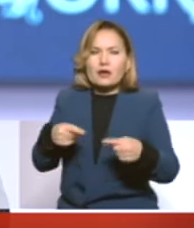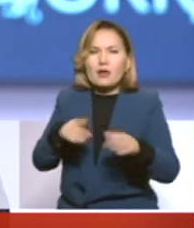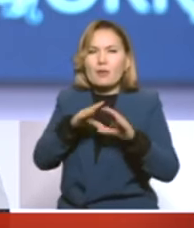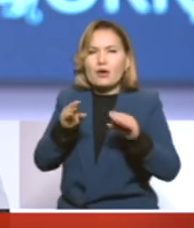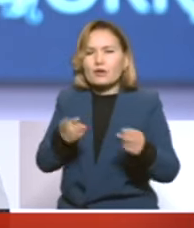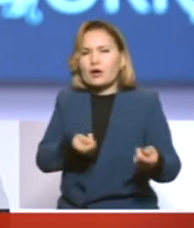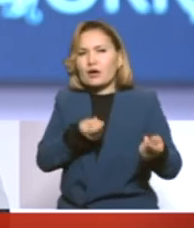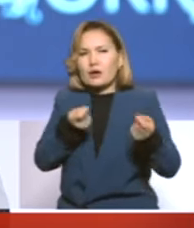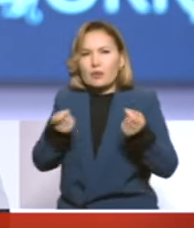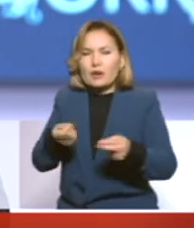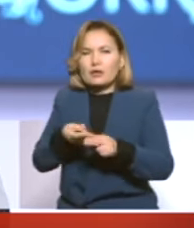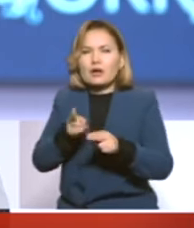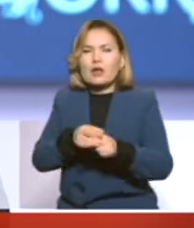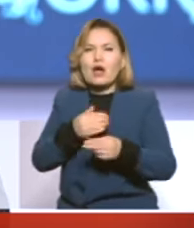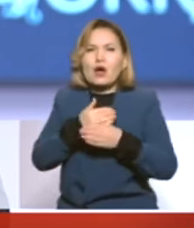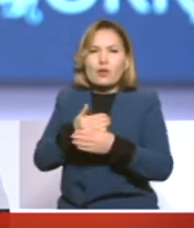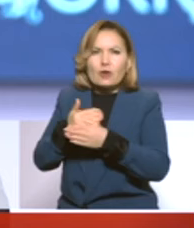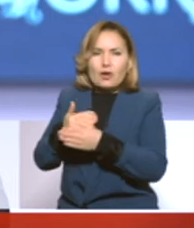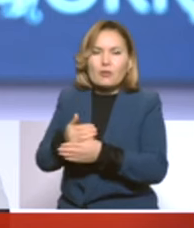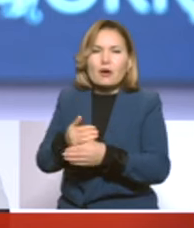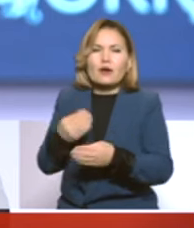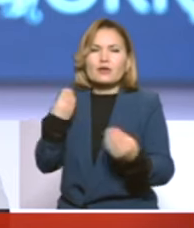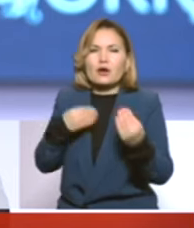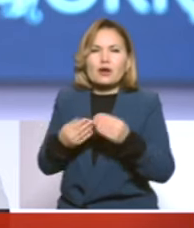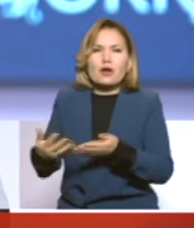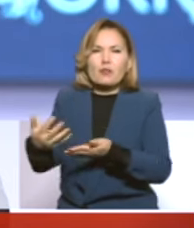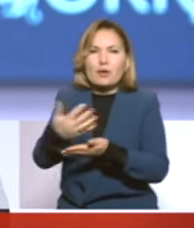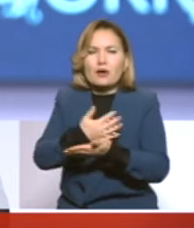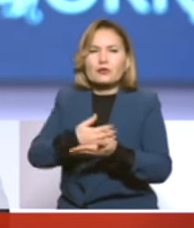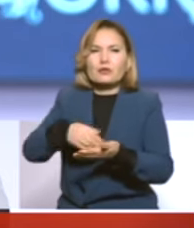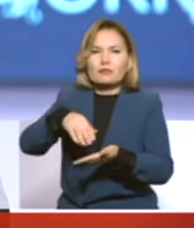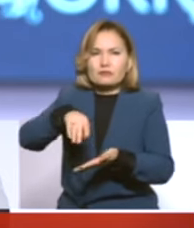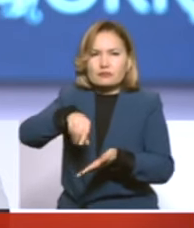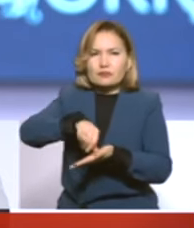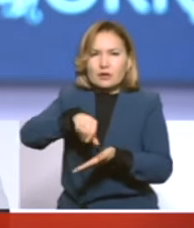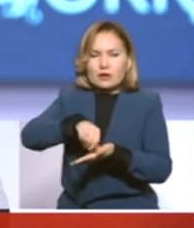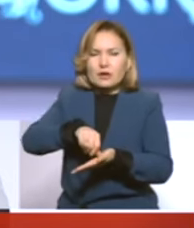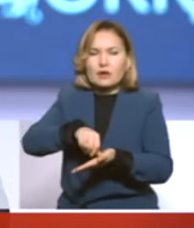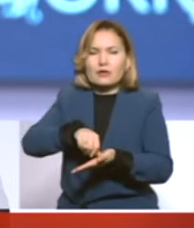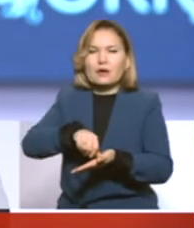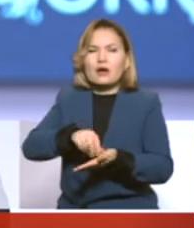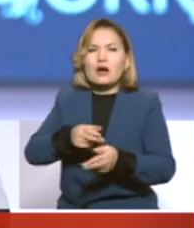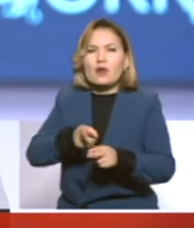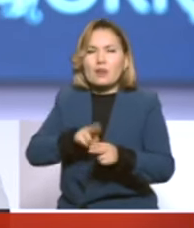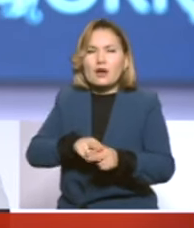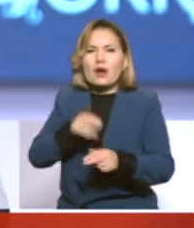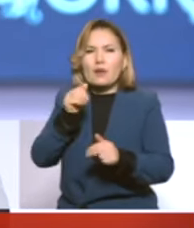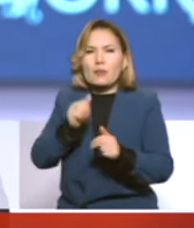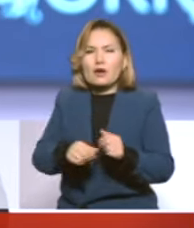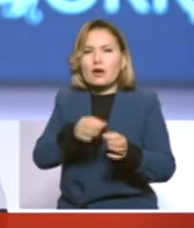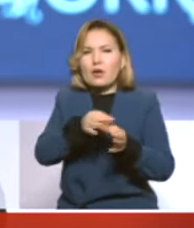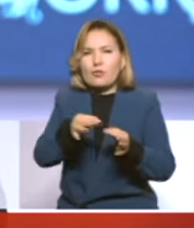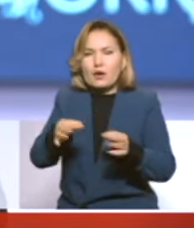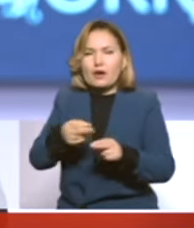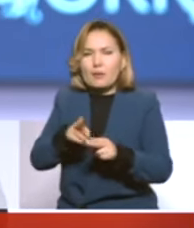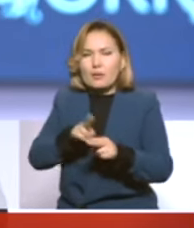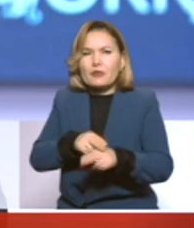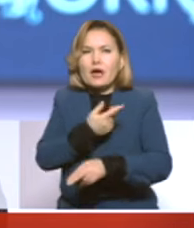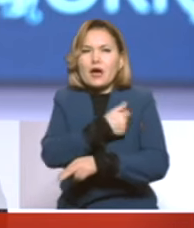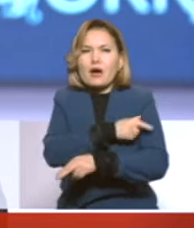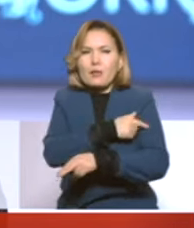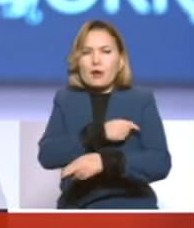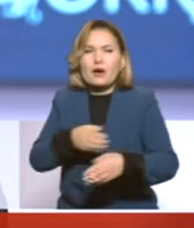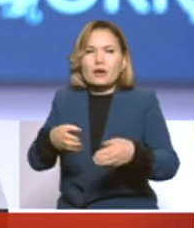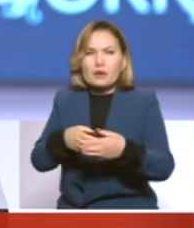жеткізуге, сондай-ақ гуманитарлық көмек жинау жұмыстарына қатысуда. Сонымен қатар, әр өңірде медиа